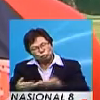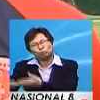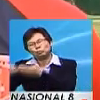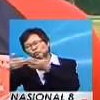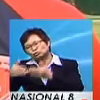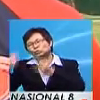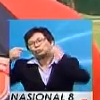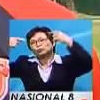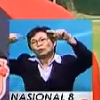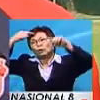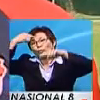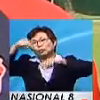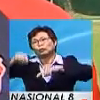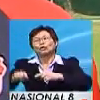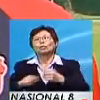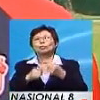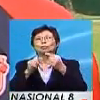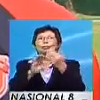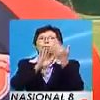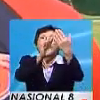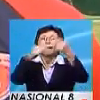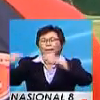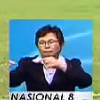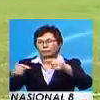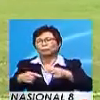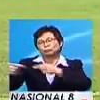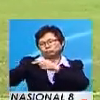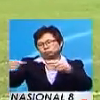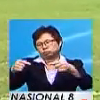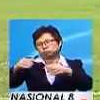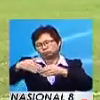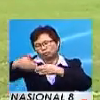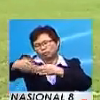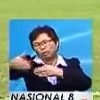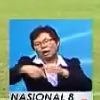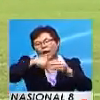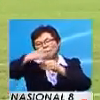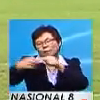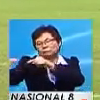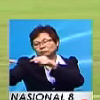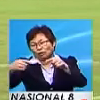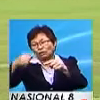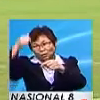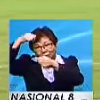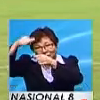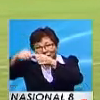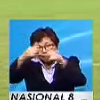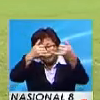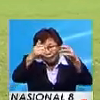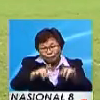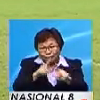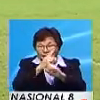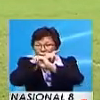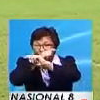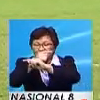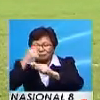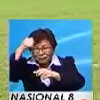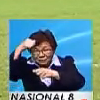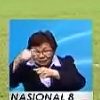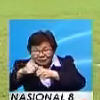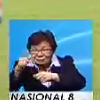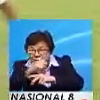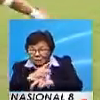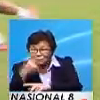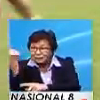kecemerangan untukghadapi perwanan yangusuh mengai laania mengingatkan baris pertahanan sentiasa